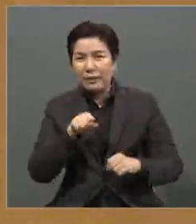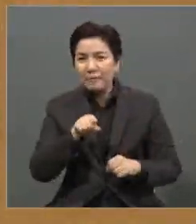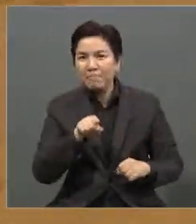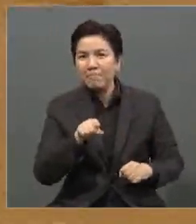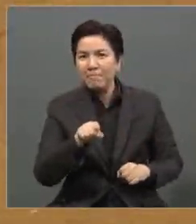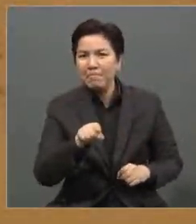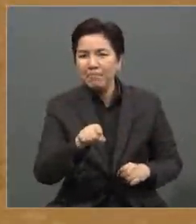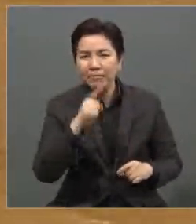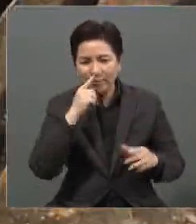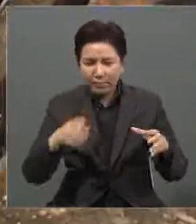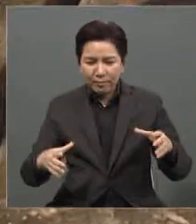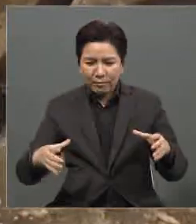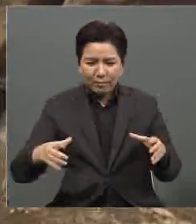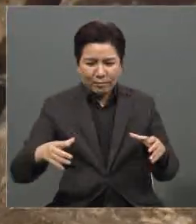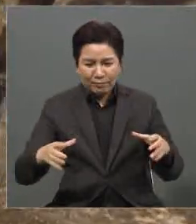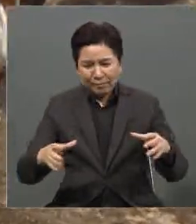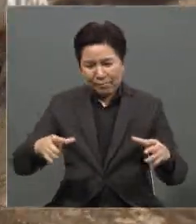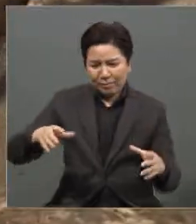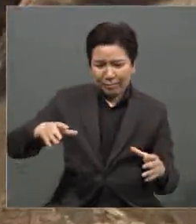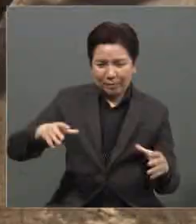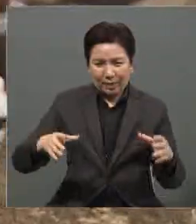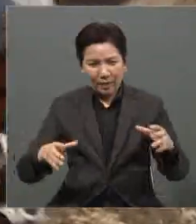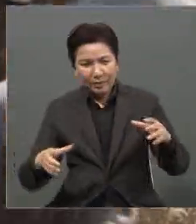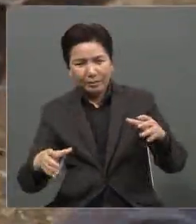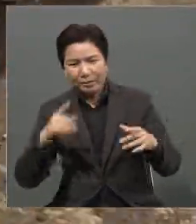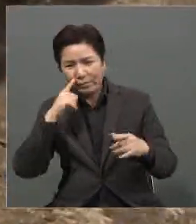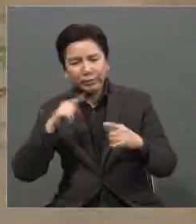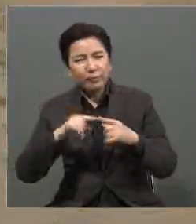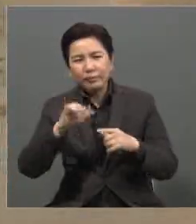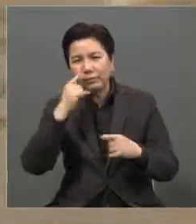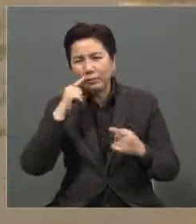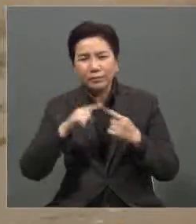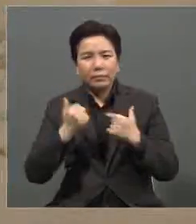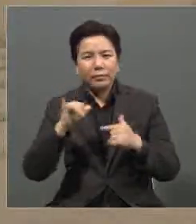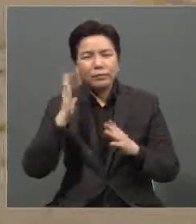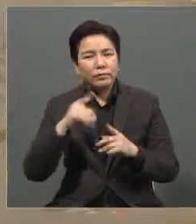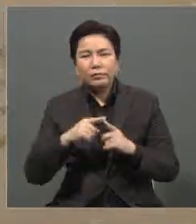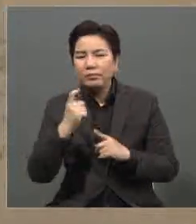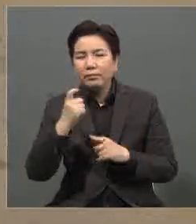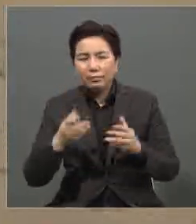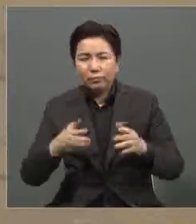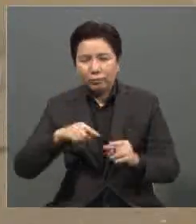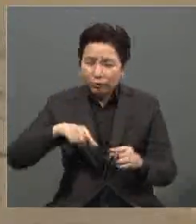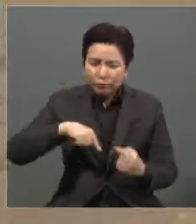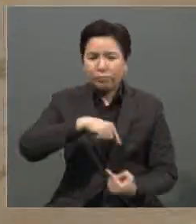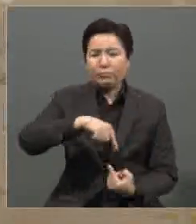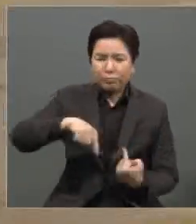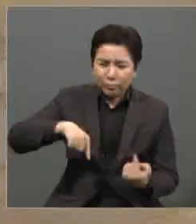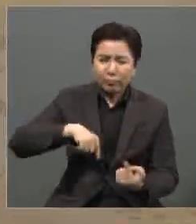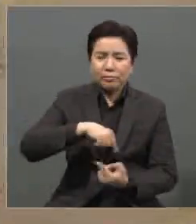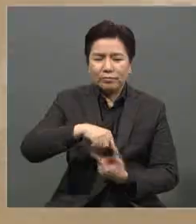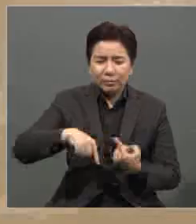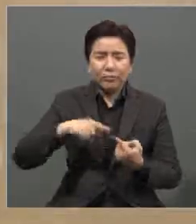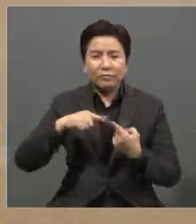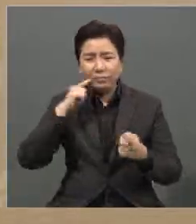าแต่ว่ากะละมังค่ะเป็นอ่างผสมปูนเนี่ยกลมๆแบบนี้เนี่ยหลายคนพายวนอยู่อย่างนั้นแหละพายวนอยู่อย่